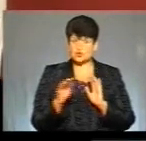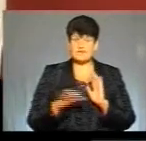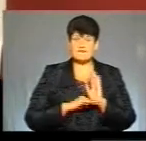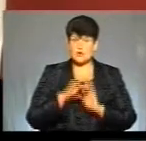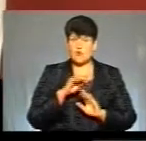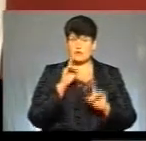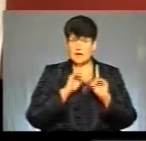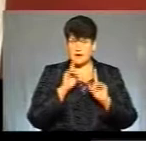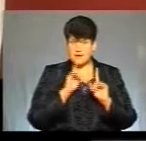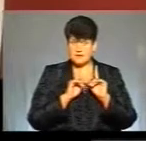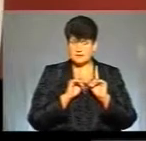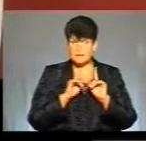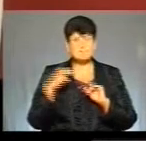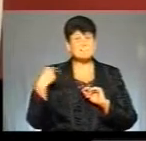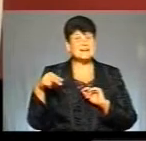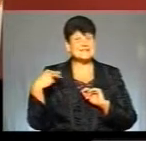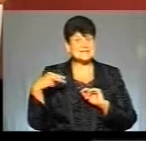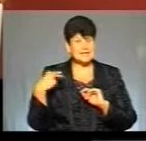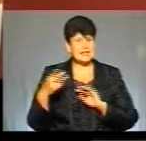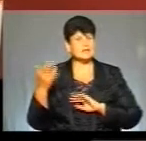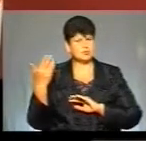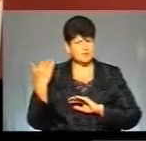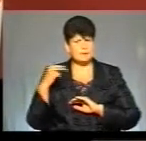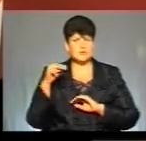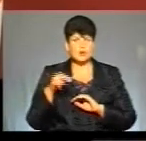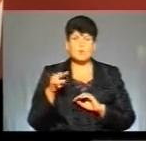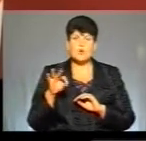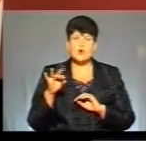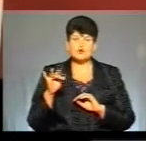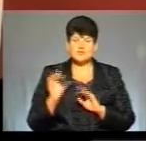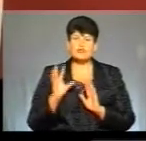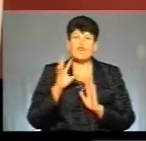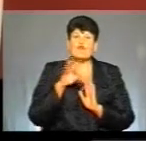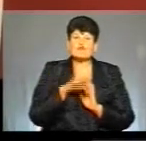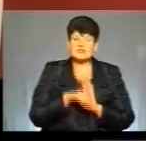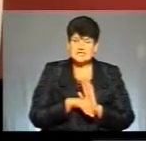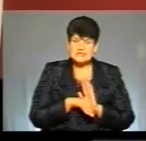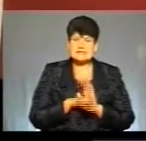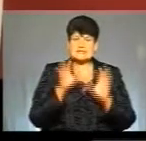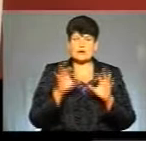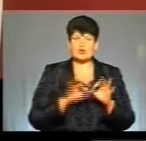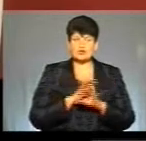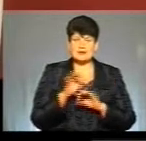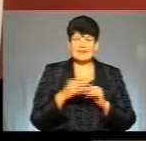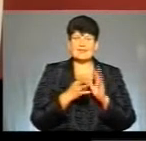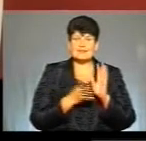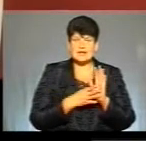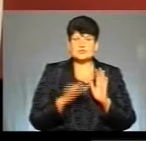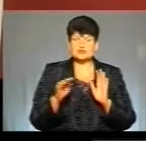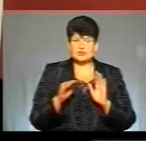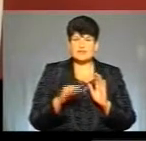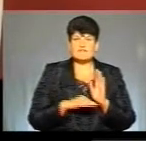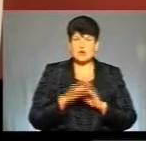Рада, президент тоді ще Петро Порошенко вніс до Верховної Ради законопроект. 19 жовтня Верховна